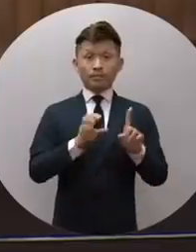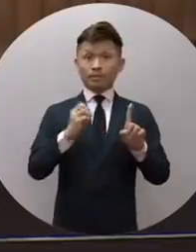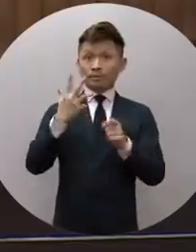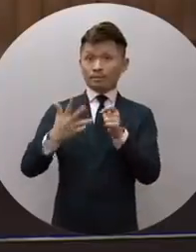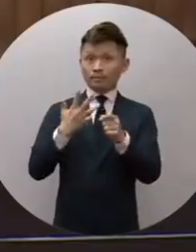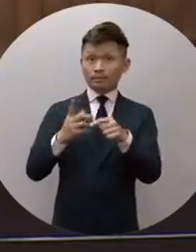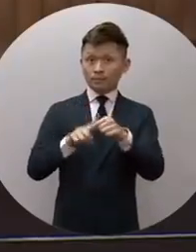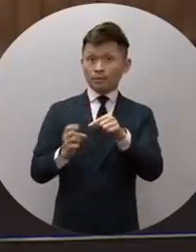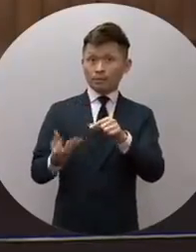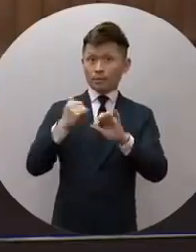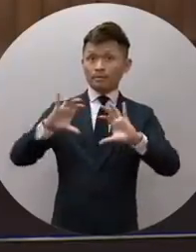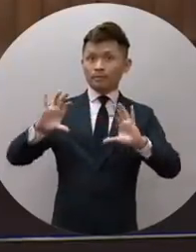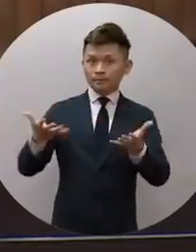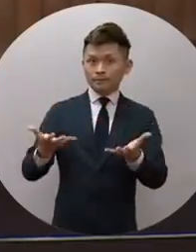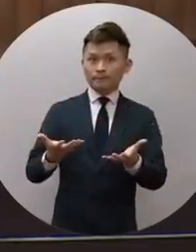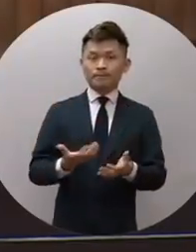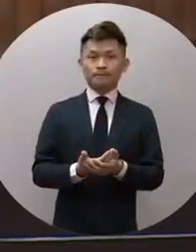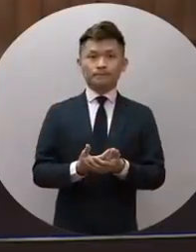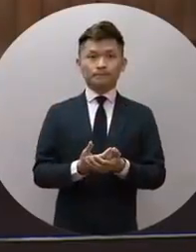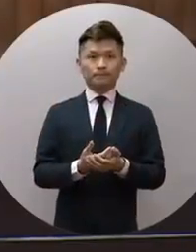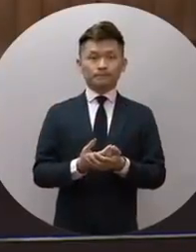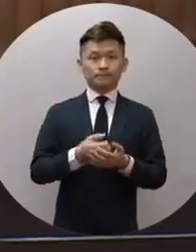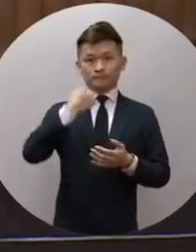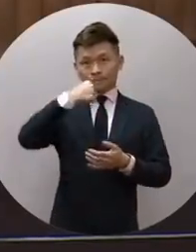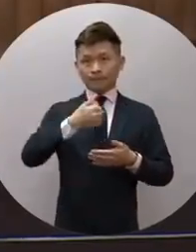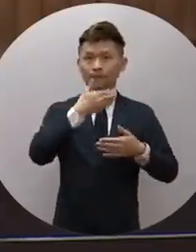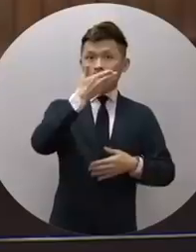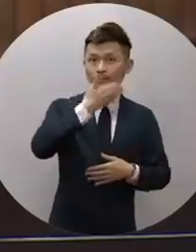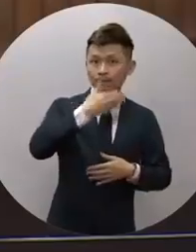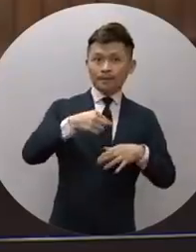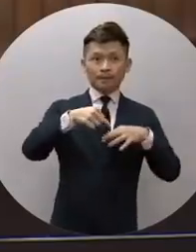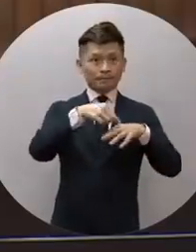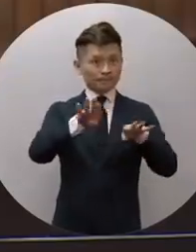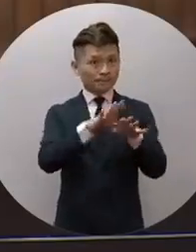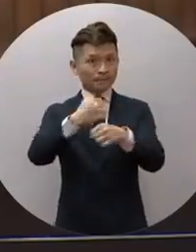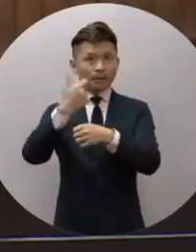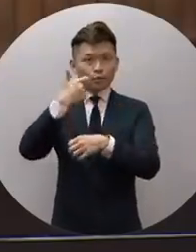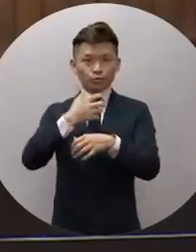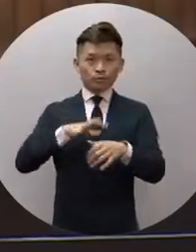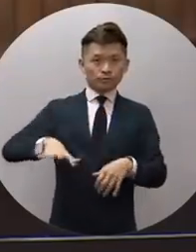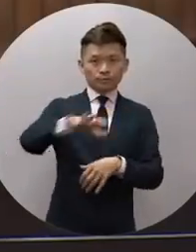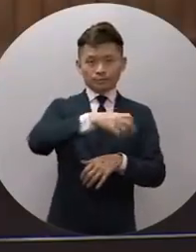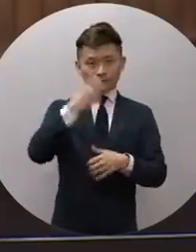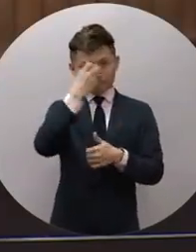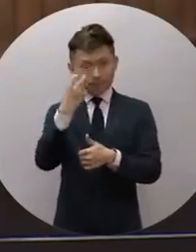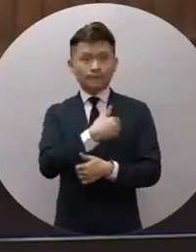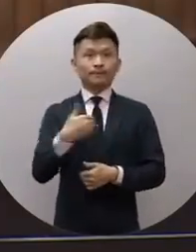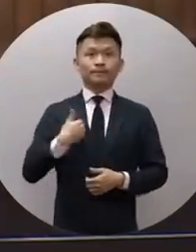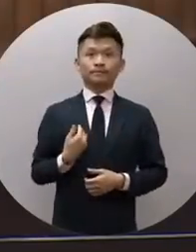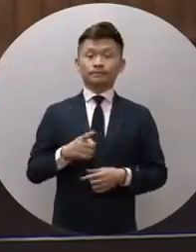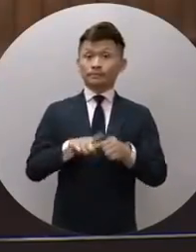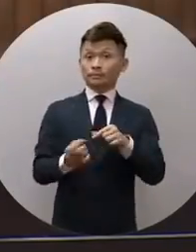华民国，更有效统治着台澎金马等地。中华民国是我们的国